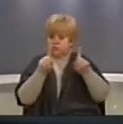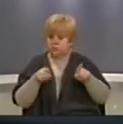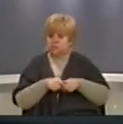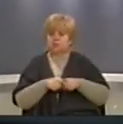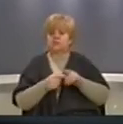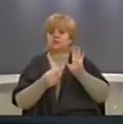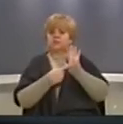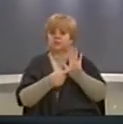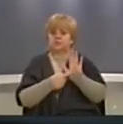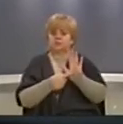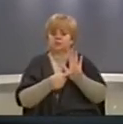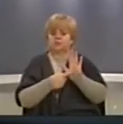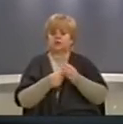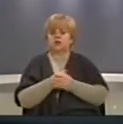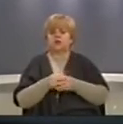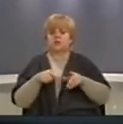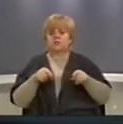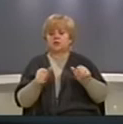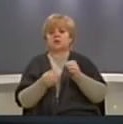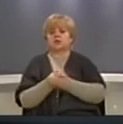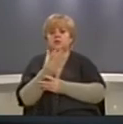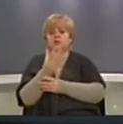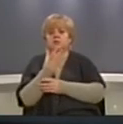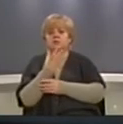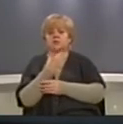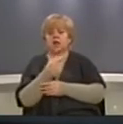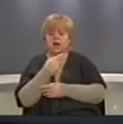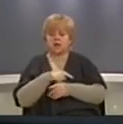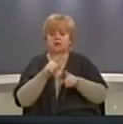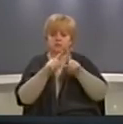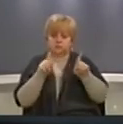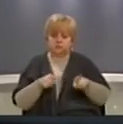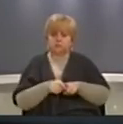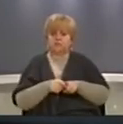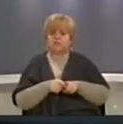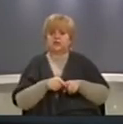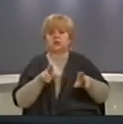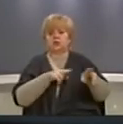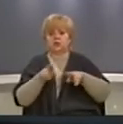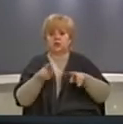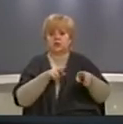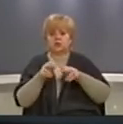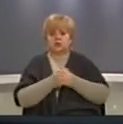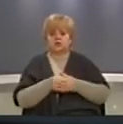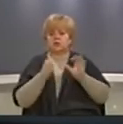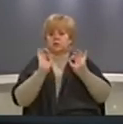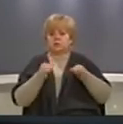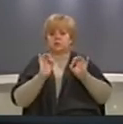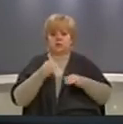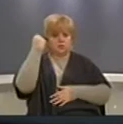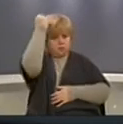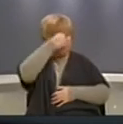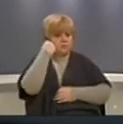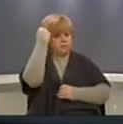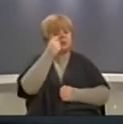fakteve dhe tërë kjo procedurë zhvillohet përmes ankesave dhe në instanca gjyqësore përmes Gjykatës Supreme të Kosovës,